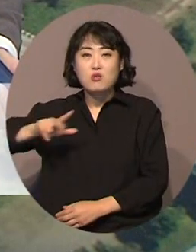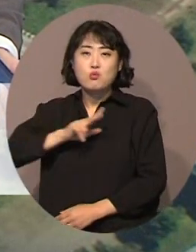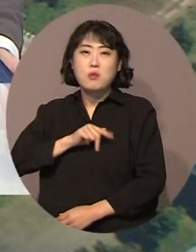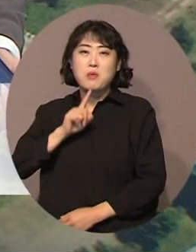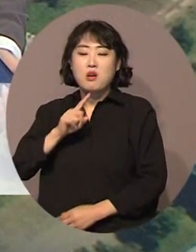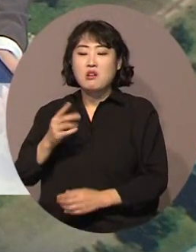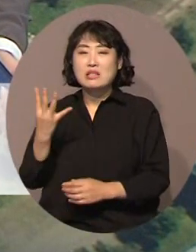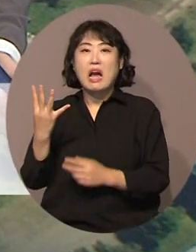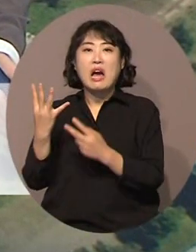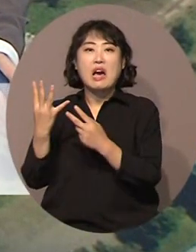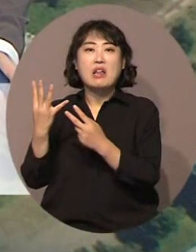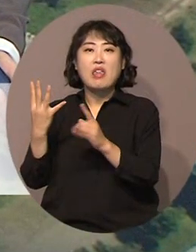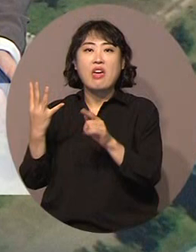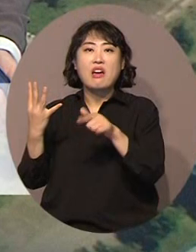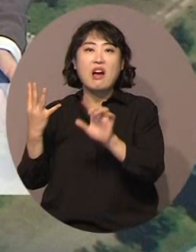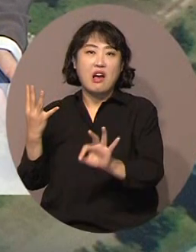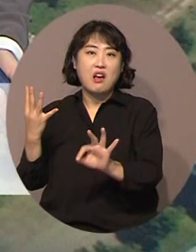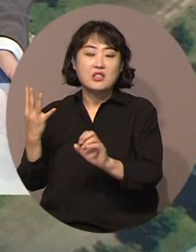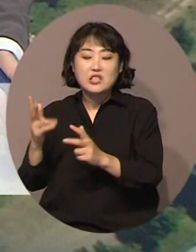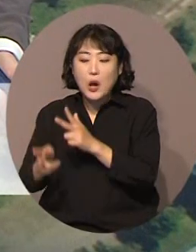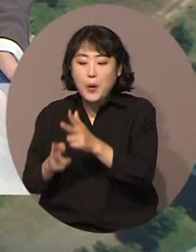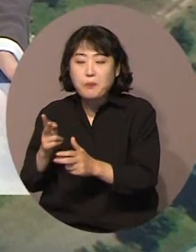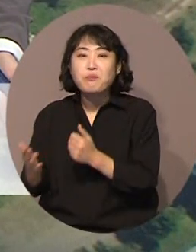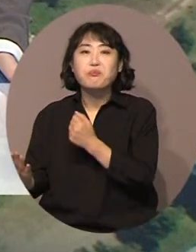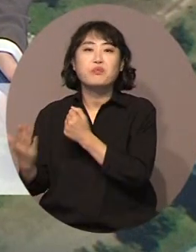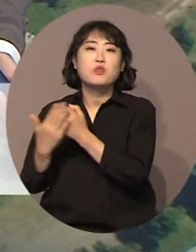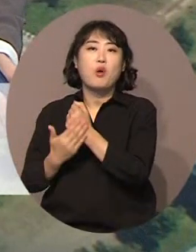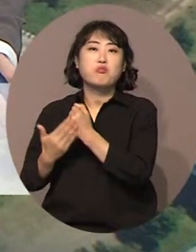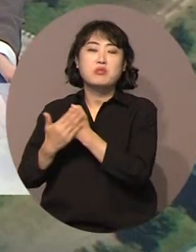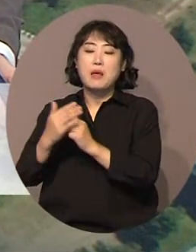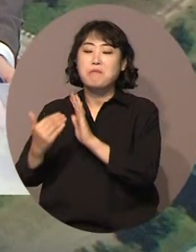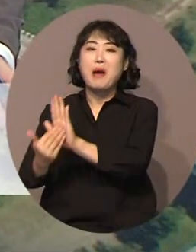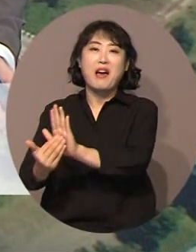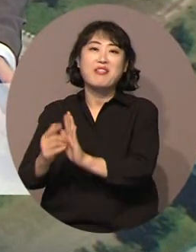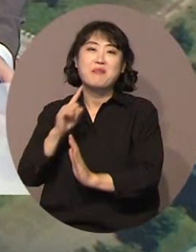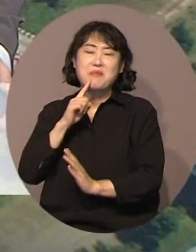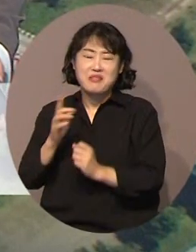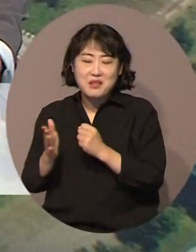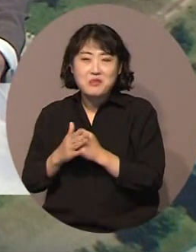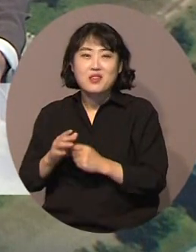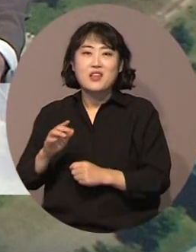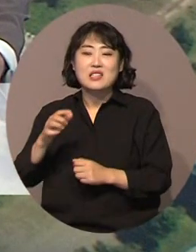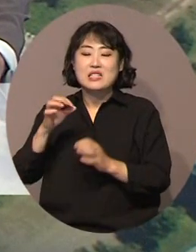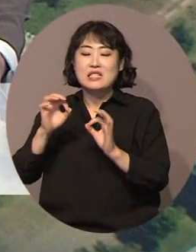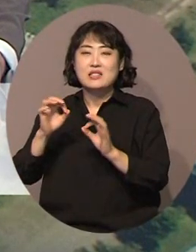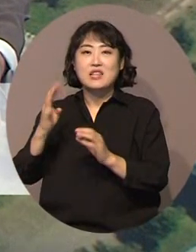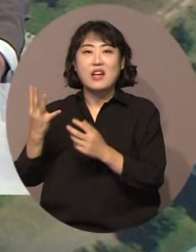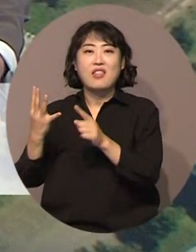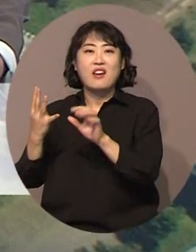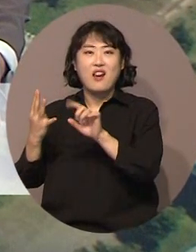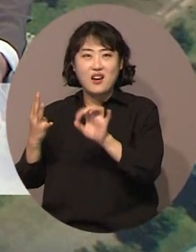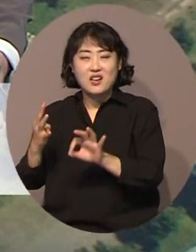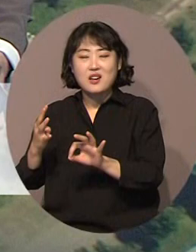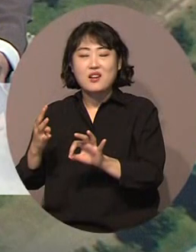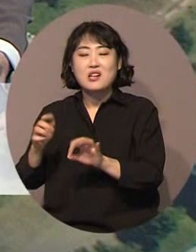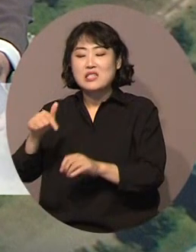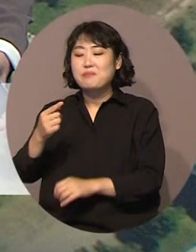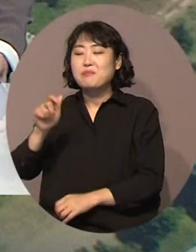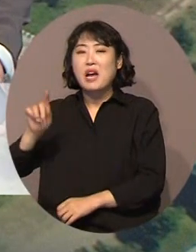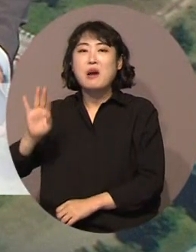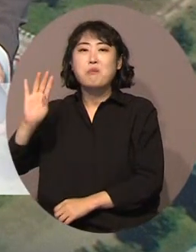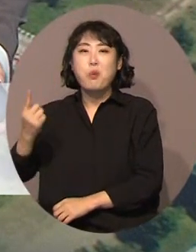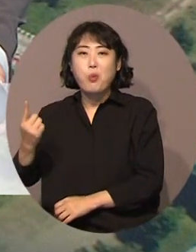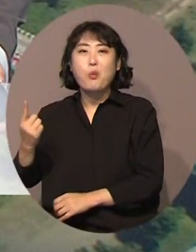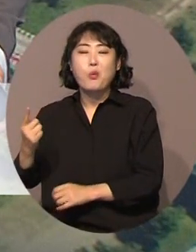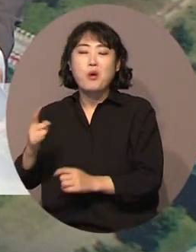홍수를 예방했다고 발언해 금강부의 기능이 다시 논란이 되고 있습니다 이번 수해는 대부분 금강이 아닌